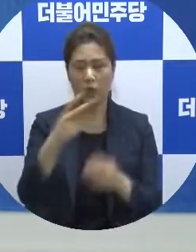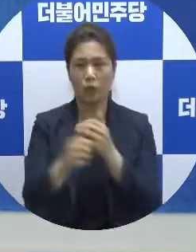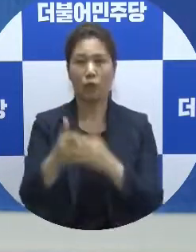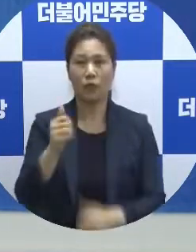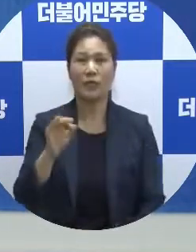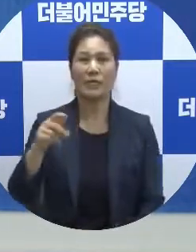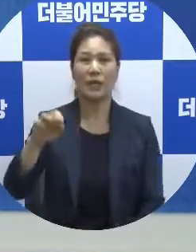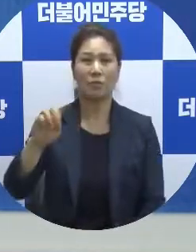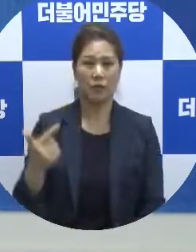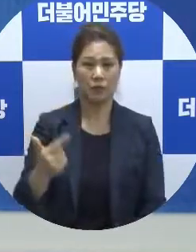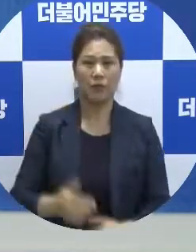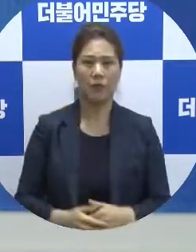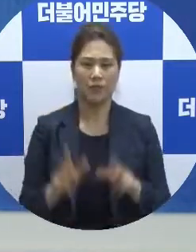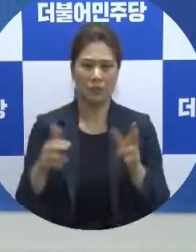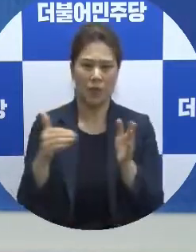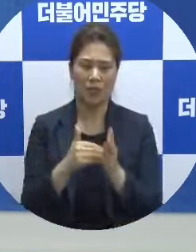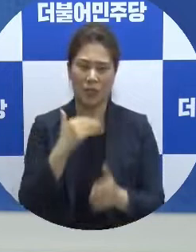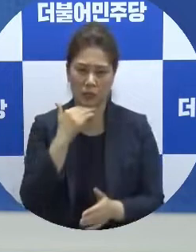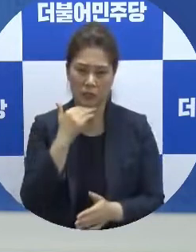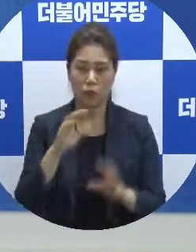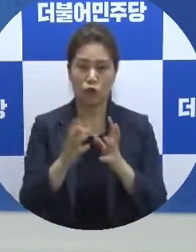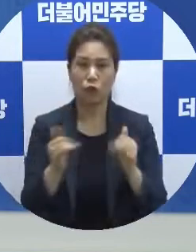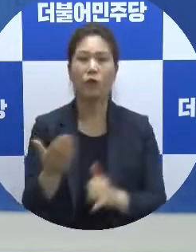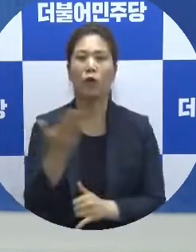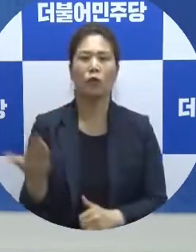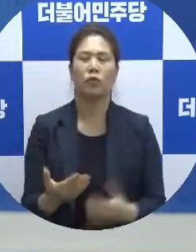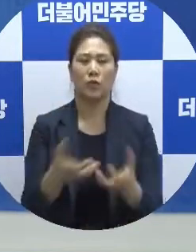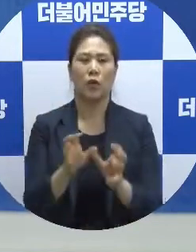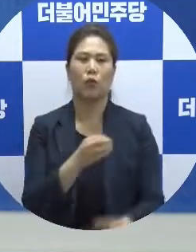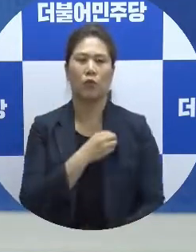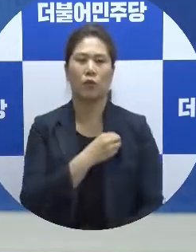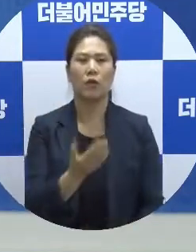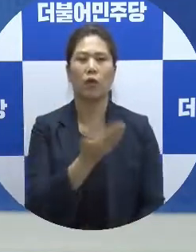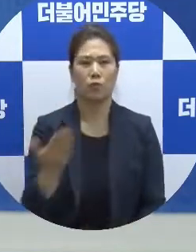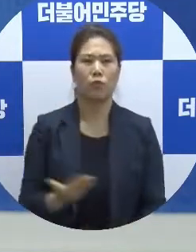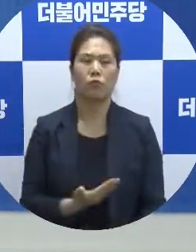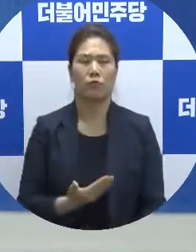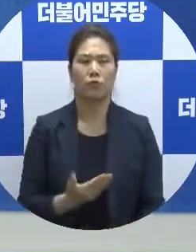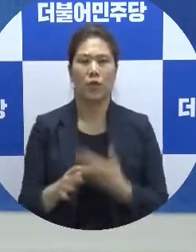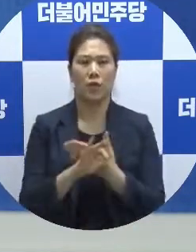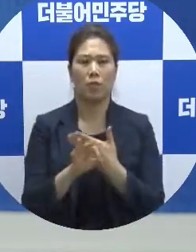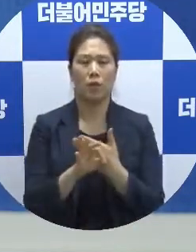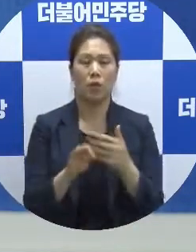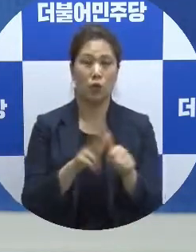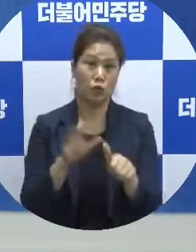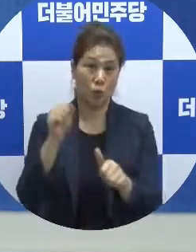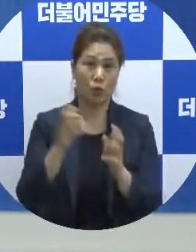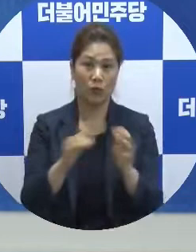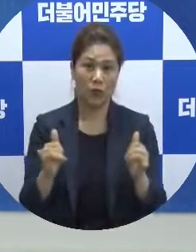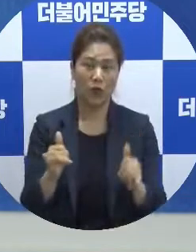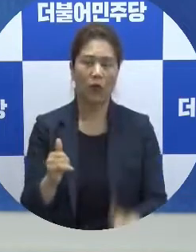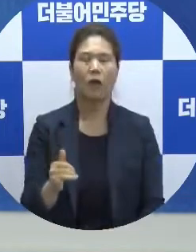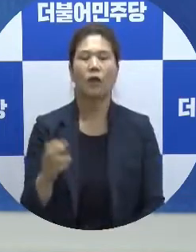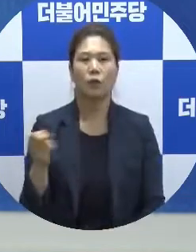이상민입니다. 지금까지 기다려주신 국민 여러분, 또 당원 동지 여러분, 예비 후보자, 또 언론인 여러분들께